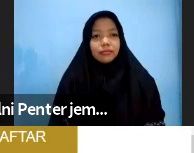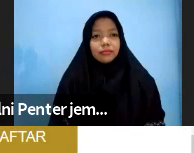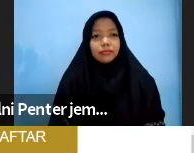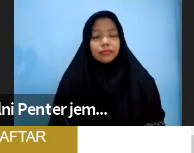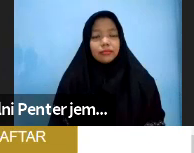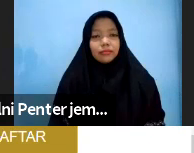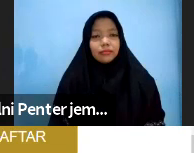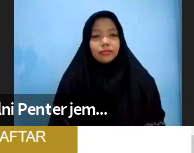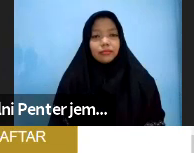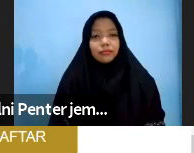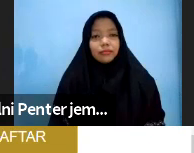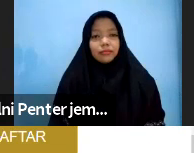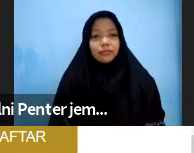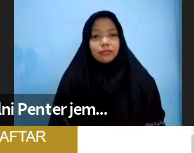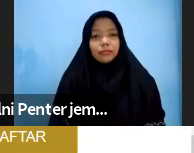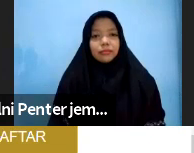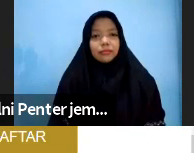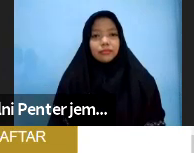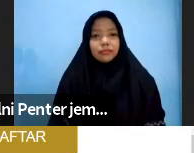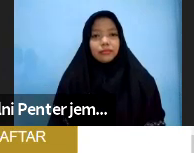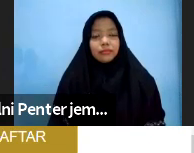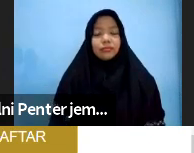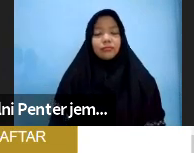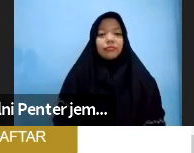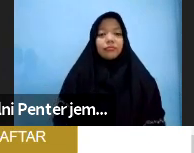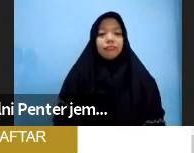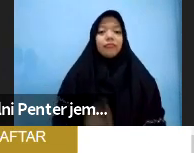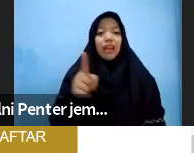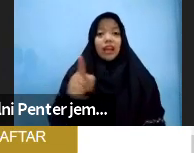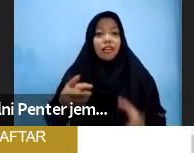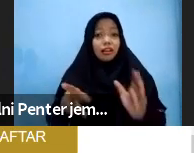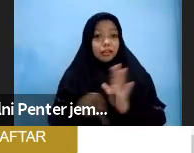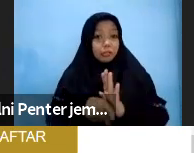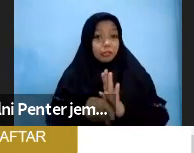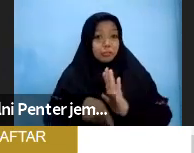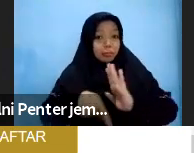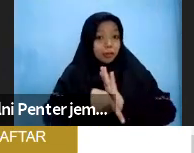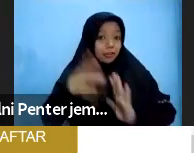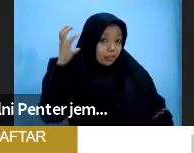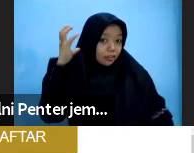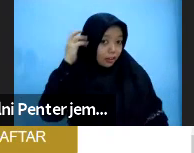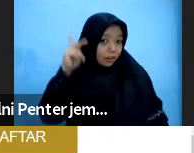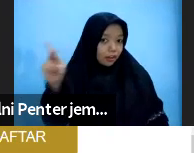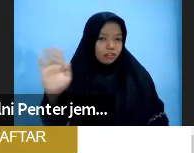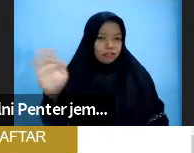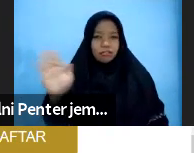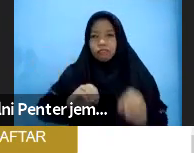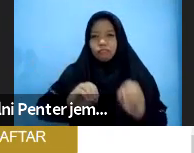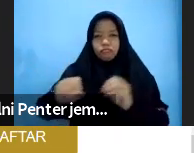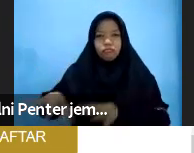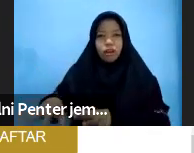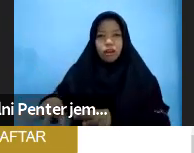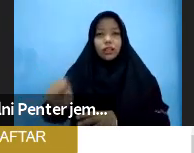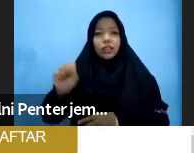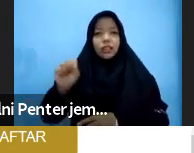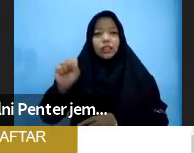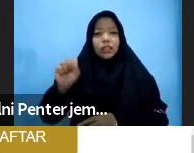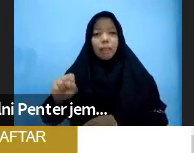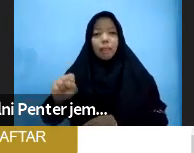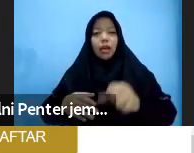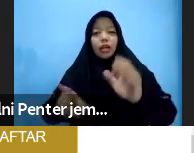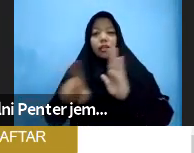Kya di Ambon sampah sembarangan di sungai baik sungai harus bebas dari sampah sehingga